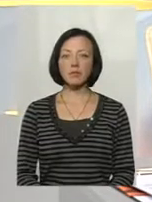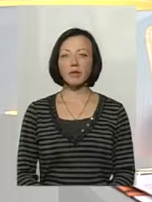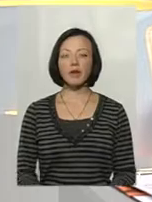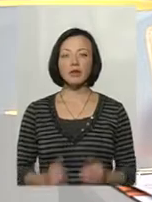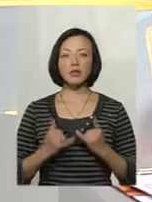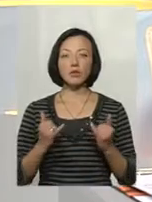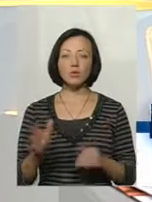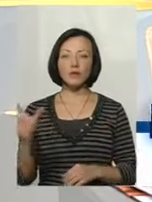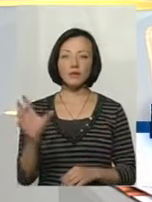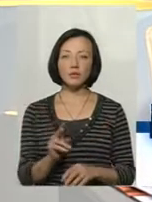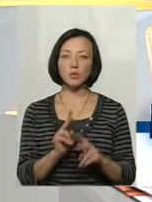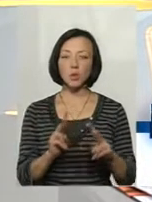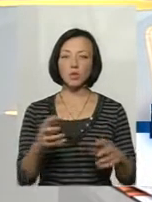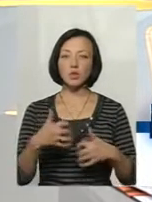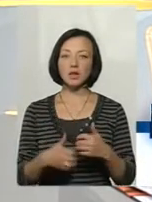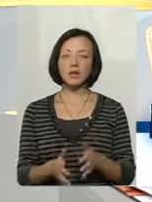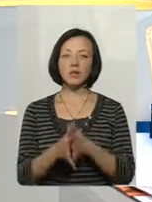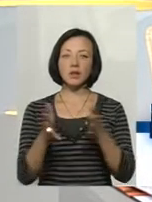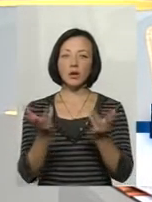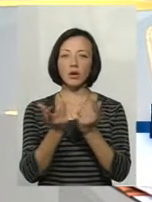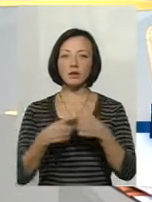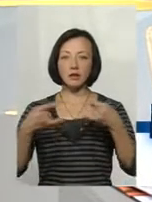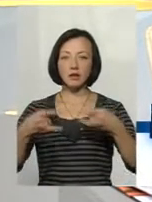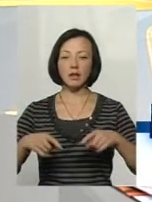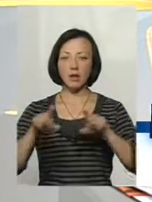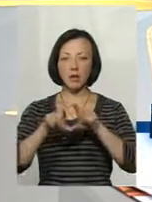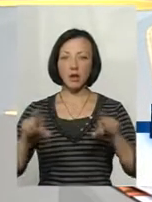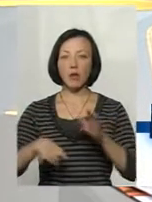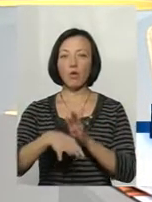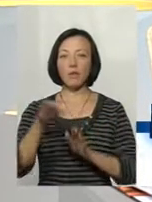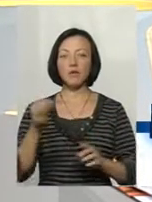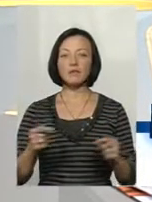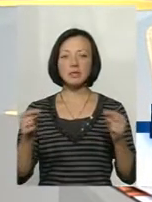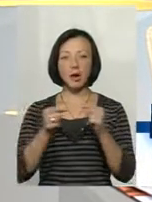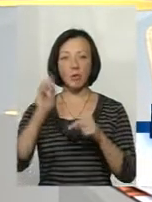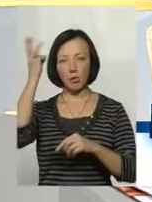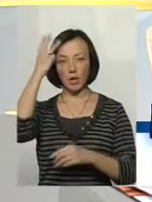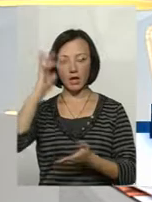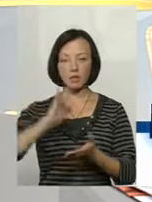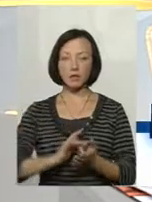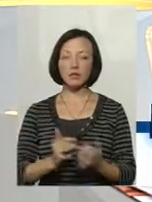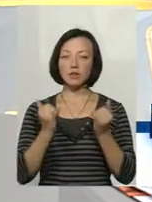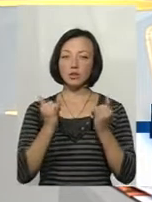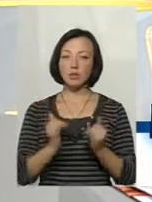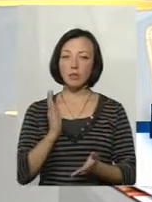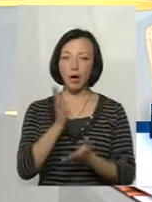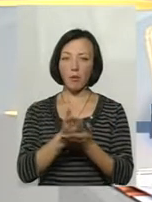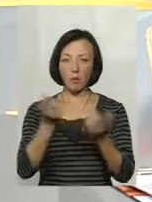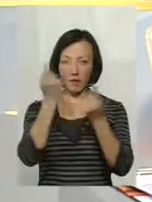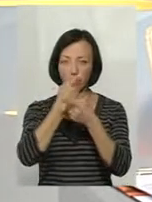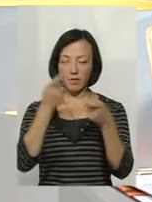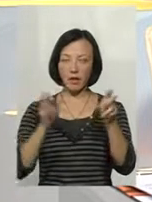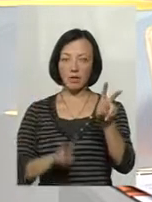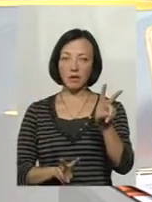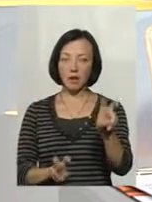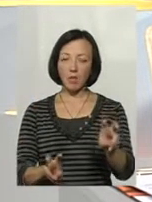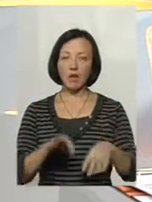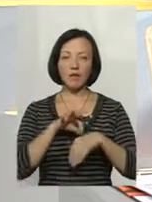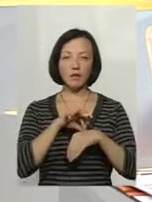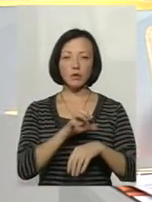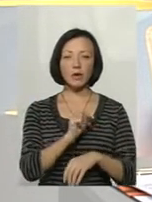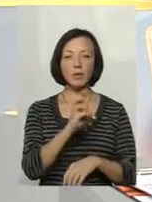Мої шанування усім, хто серед чималої кількості телеканалів у цій порі обрав саме Поділля Центр. На часі в прямому ефірі тема. Я Анна